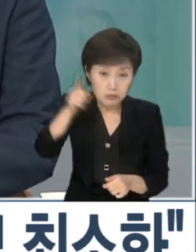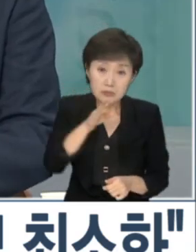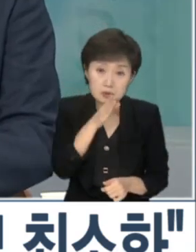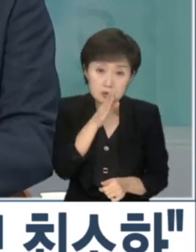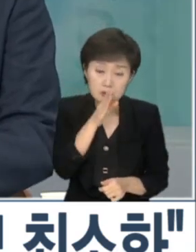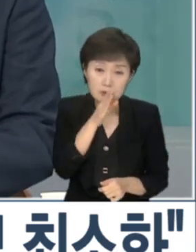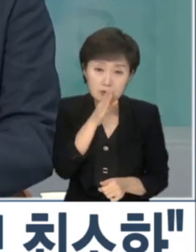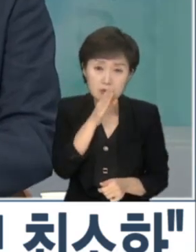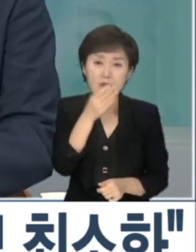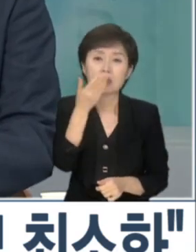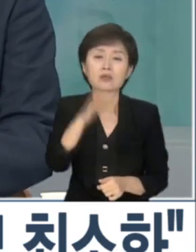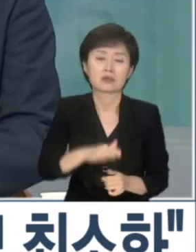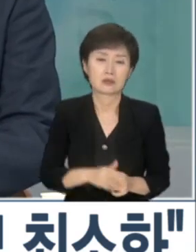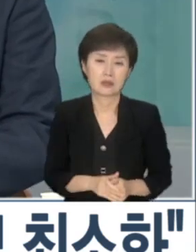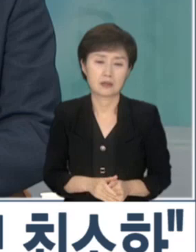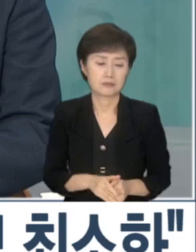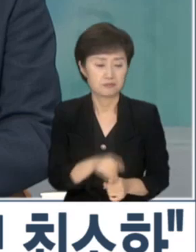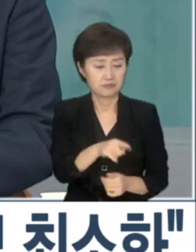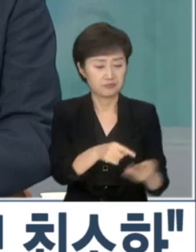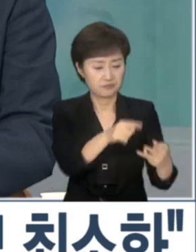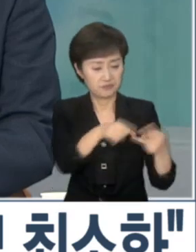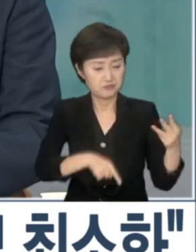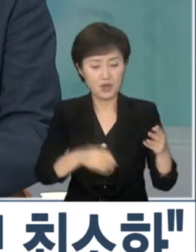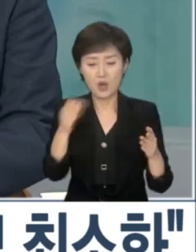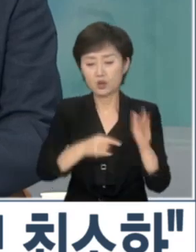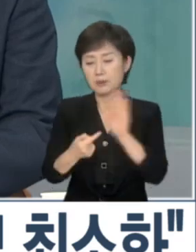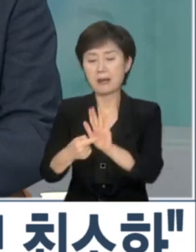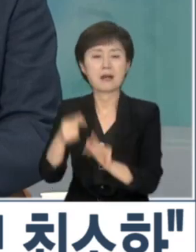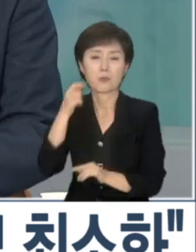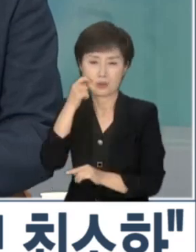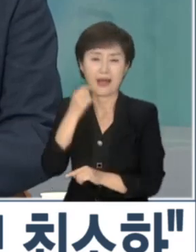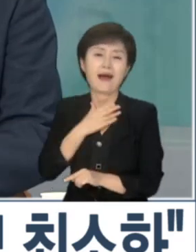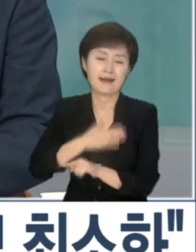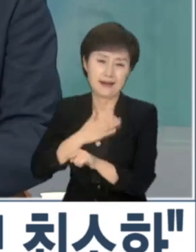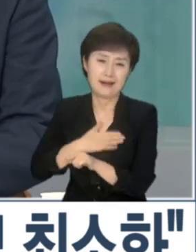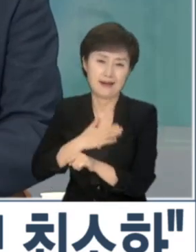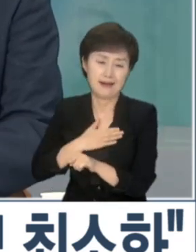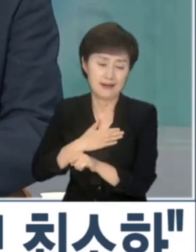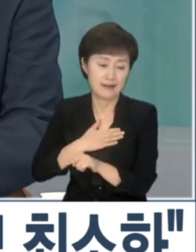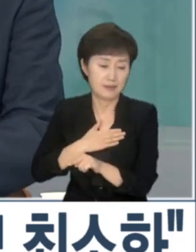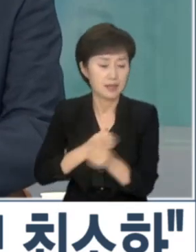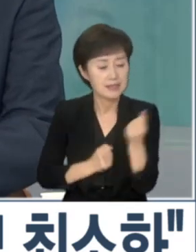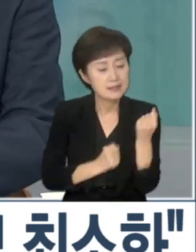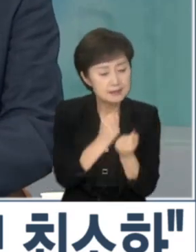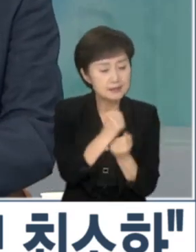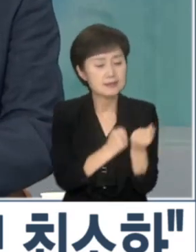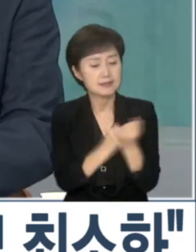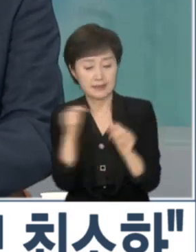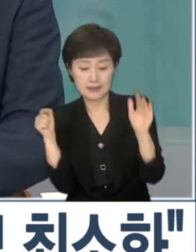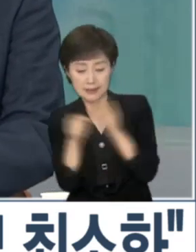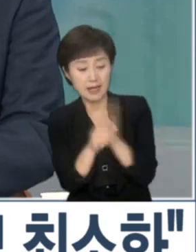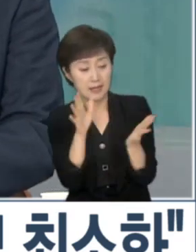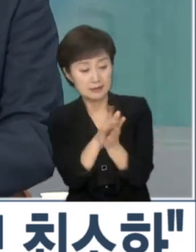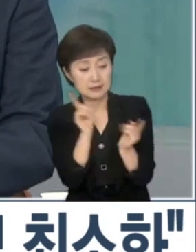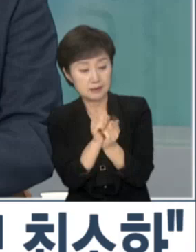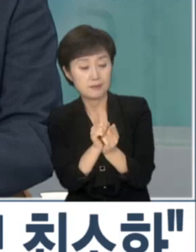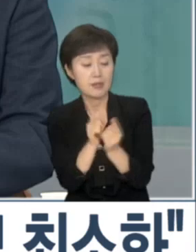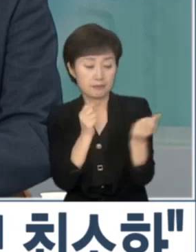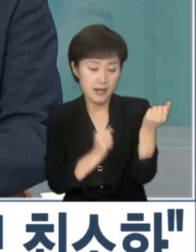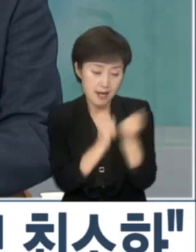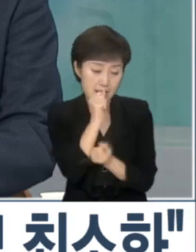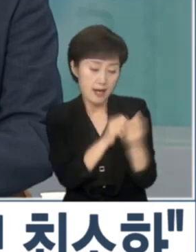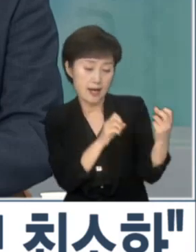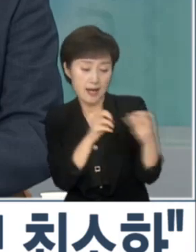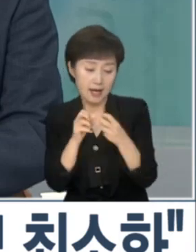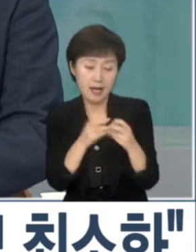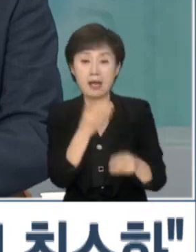요구를 들어준다라고 공식적이고 명시적으로 얘기하지 못합니다 그런 것들을 양해 달라라는 것들을 얼마든지 물 밑에서